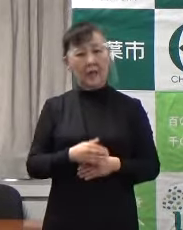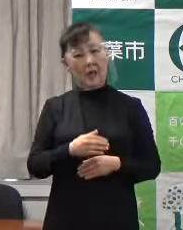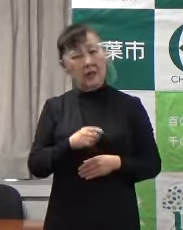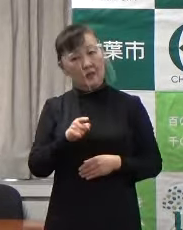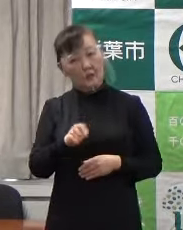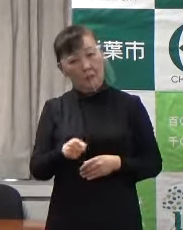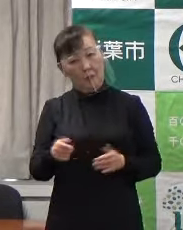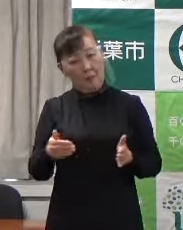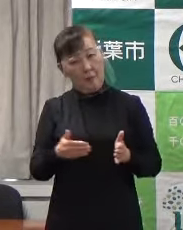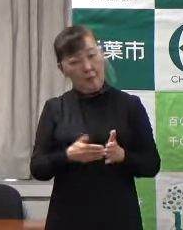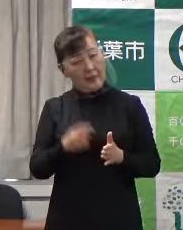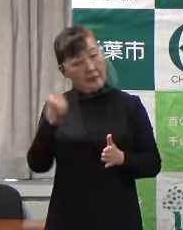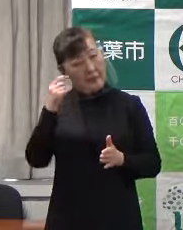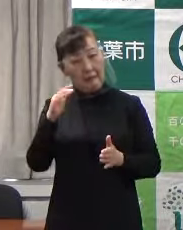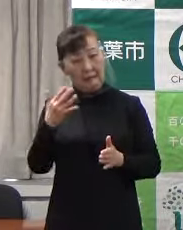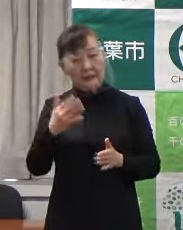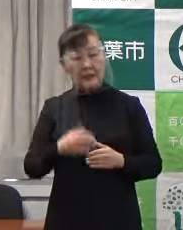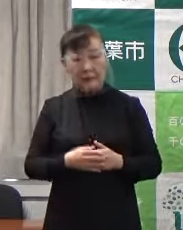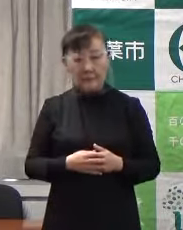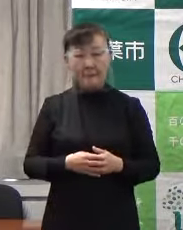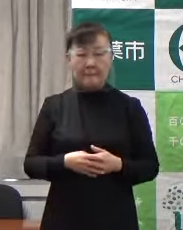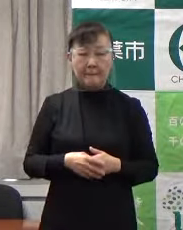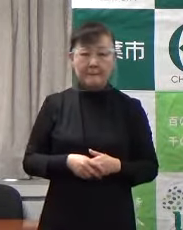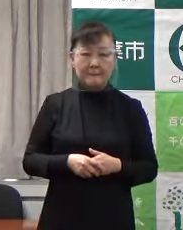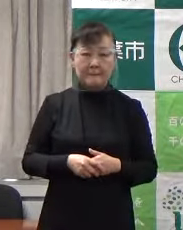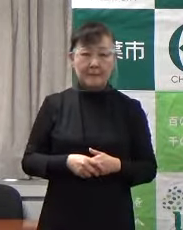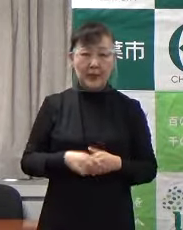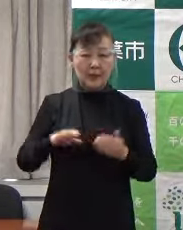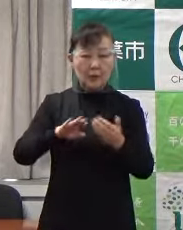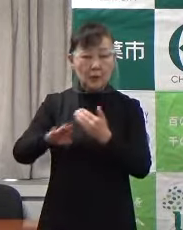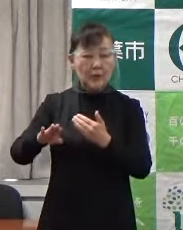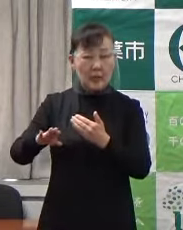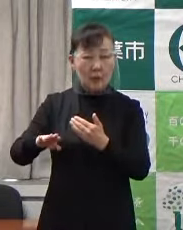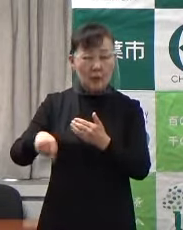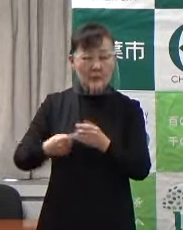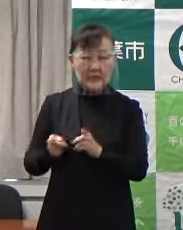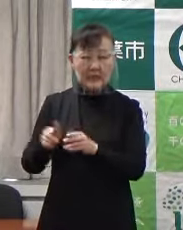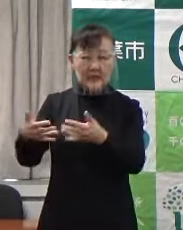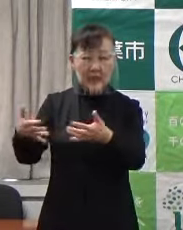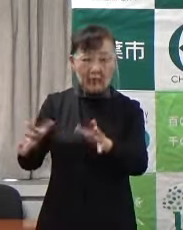考えてないんですけども、我々が事例を作っていくことでですね、他の自治体の参